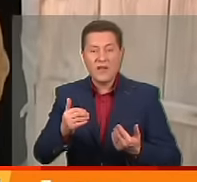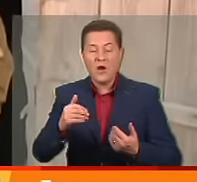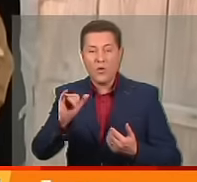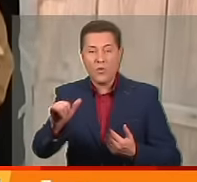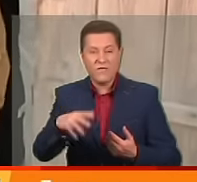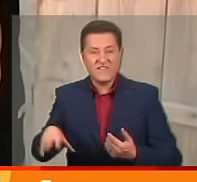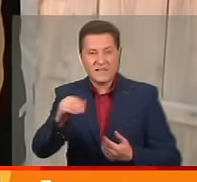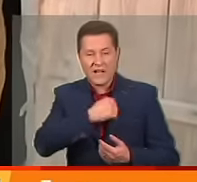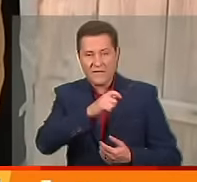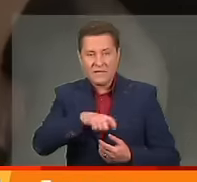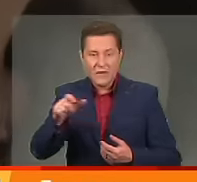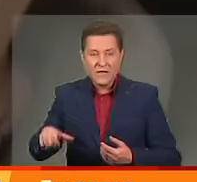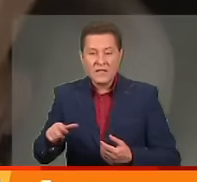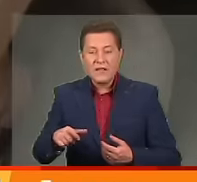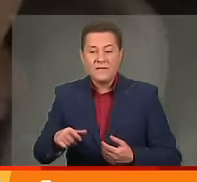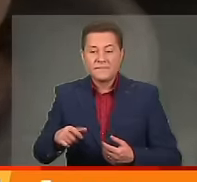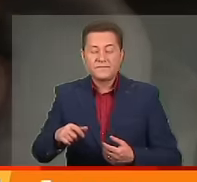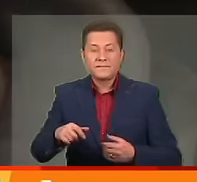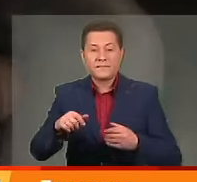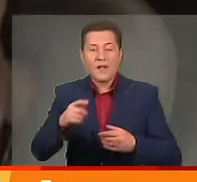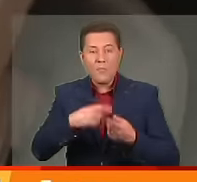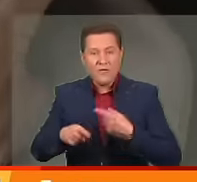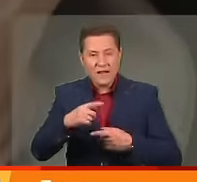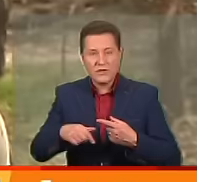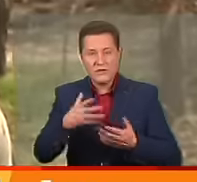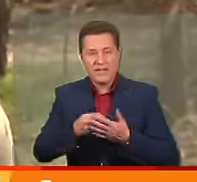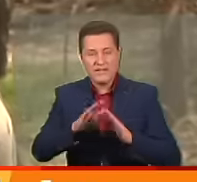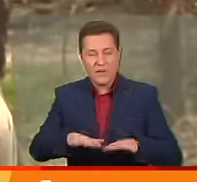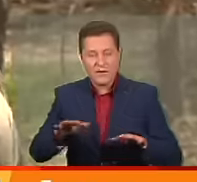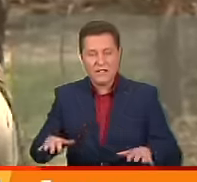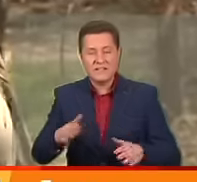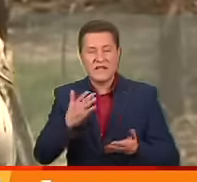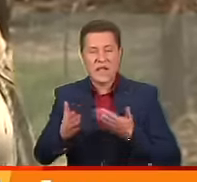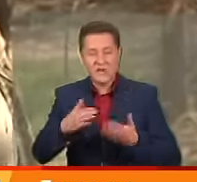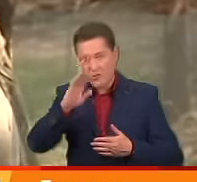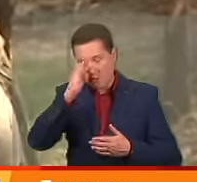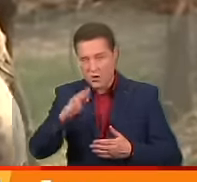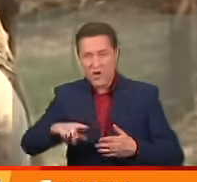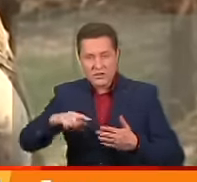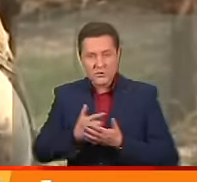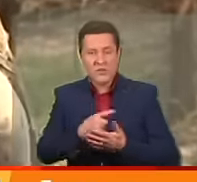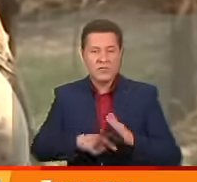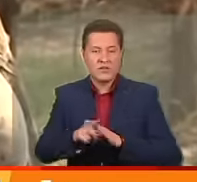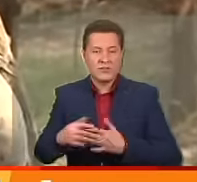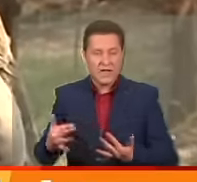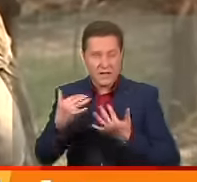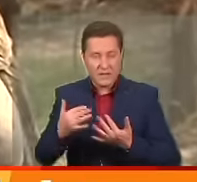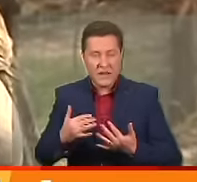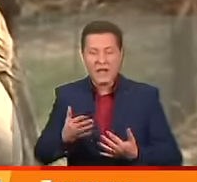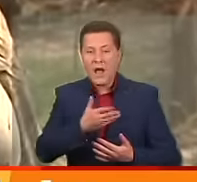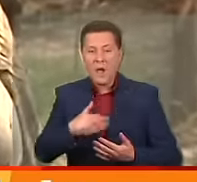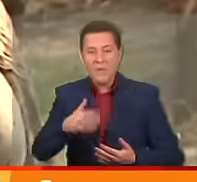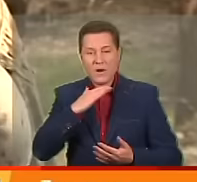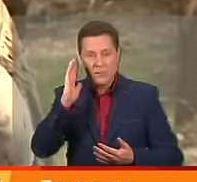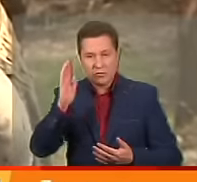заспокоюють, повернуться на старе місце, щойно ворог знехтує домовленостями. Ми будемо готові до всього. Позиції наші